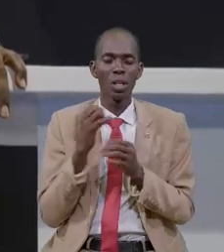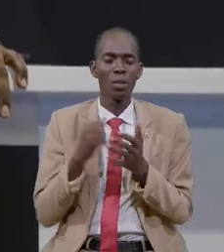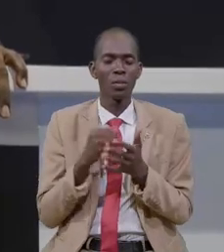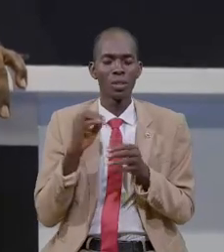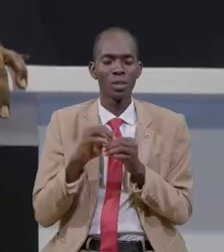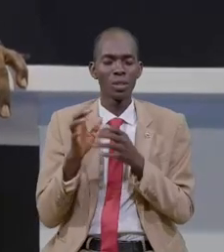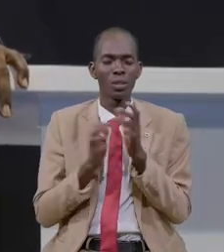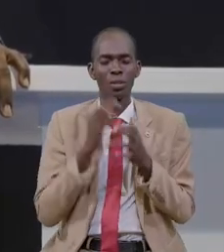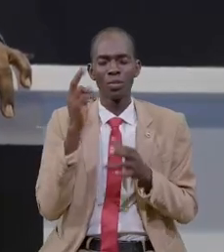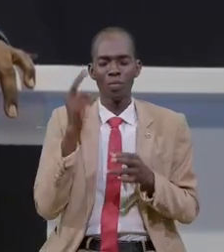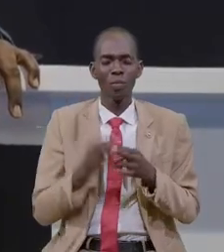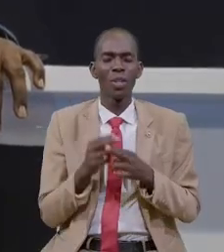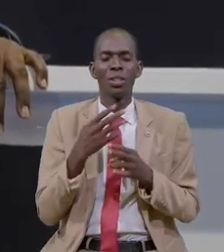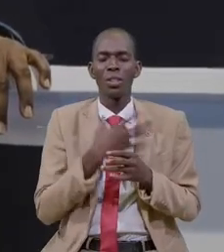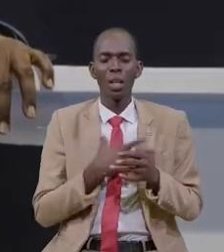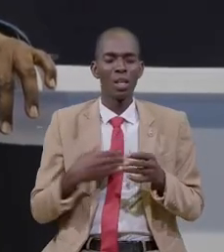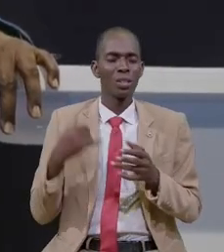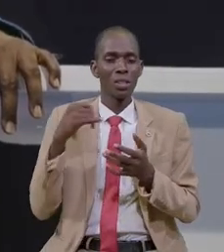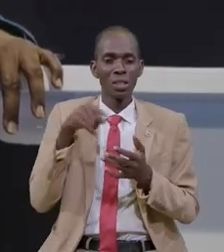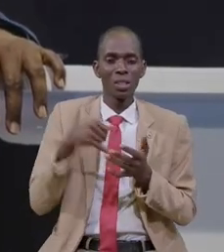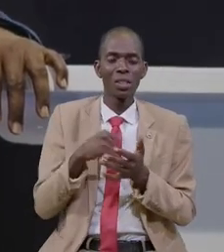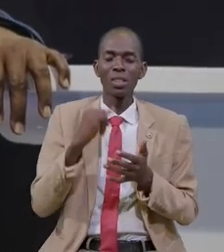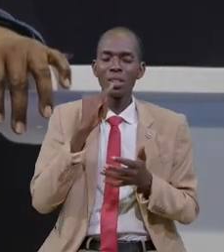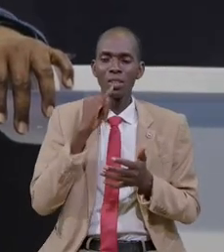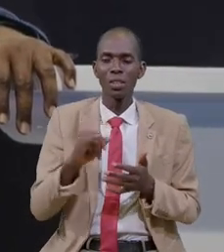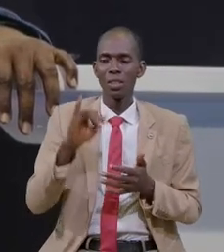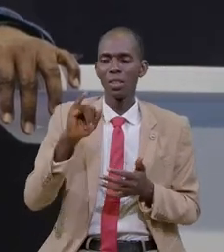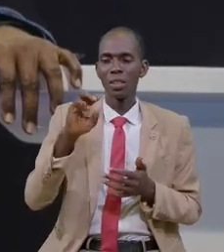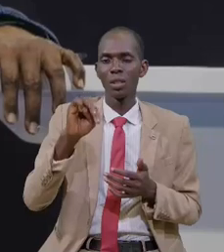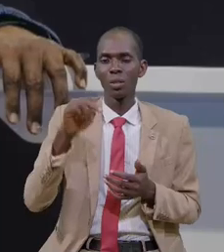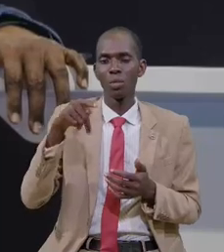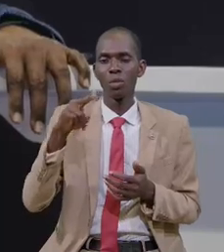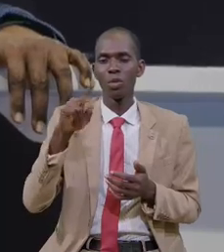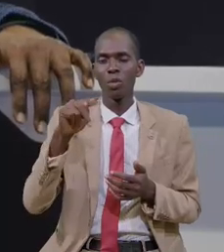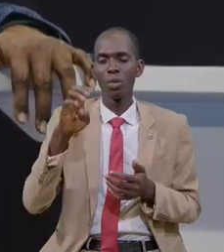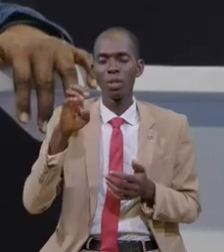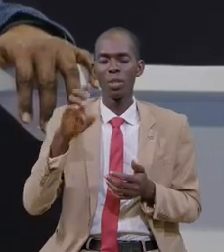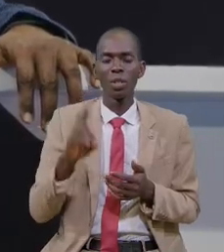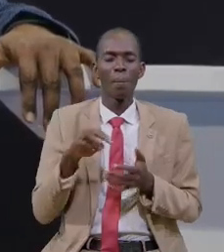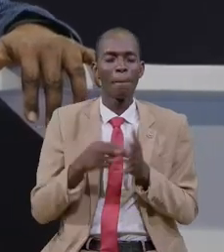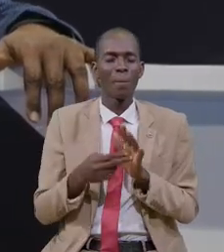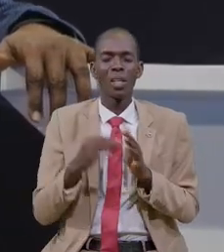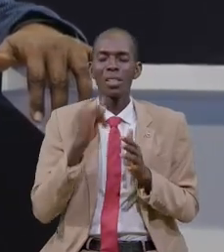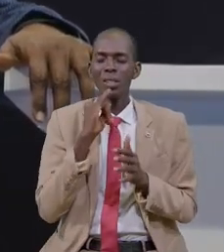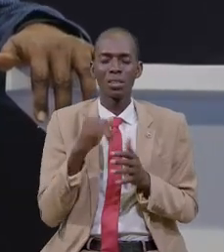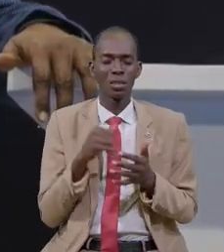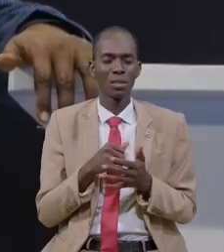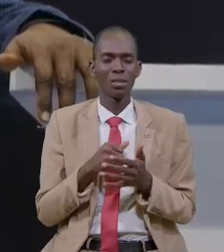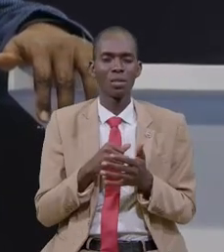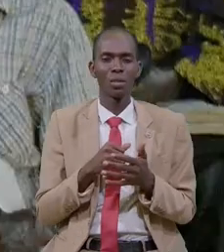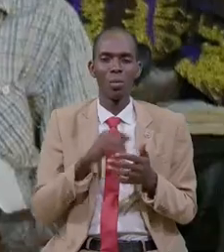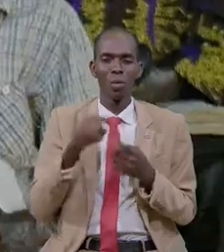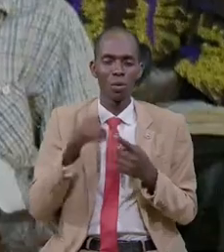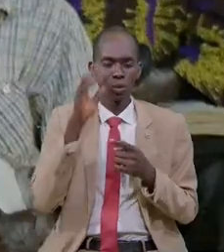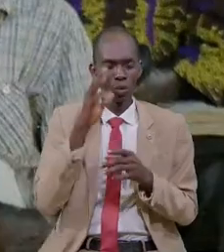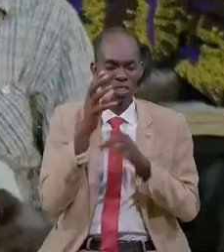Et c'est dans ton compte ce soir. Et tu vas recevoir l'alerte. Quand nous dirons le dernier